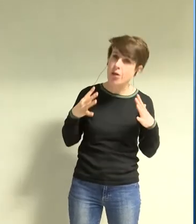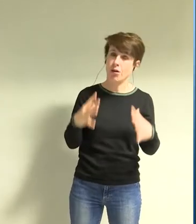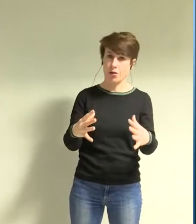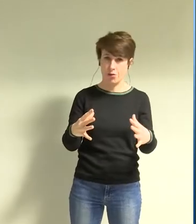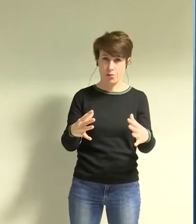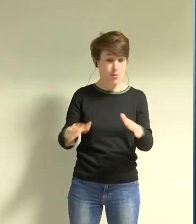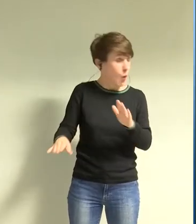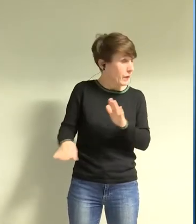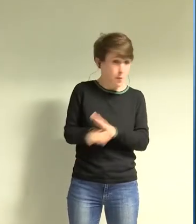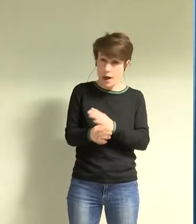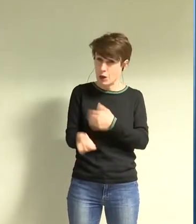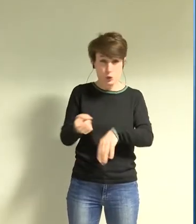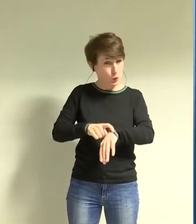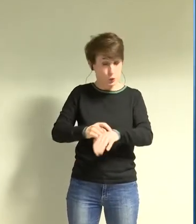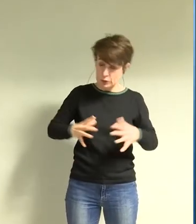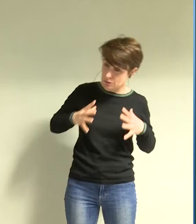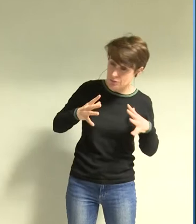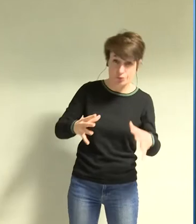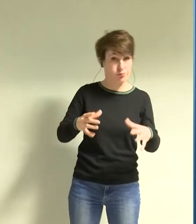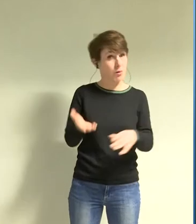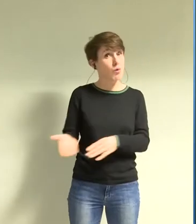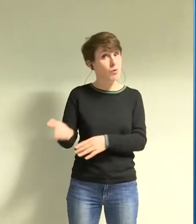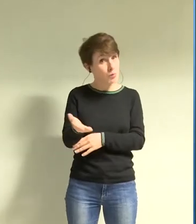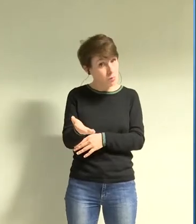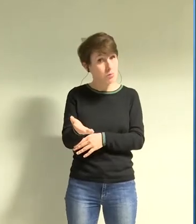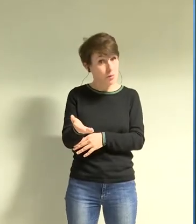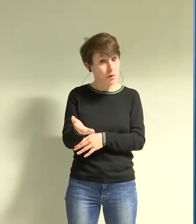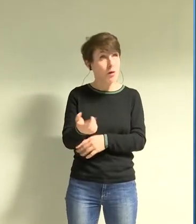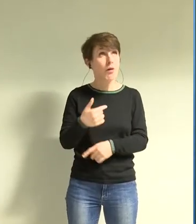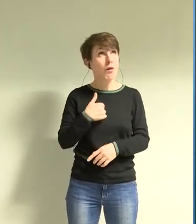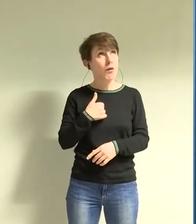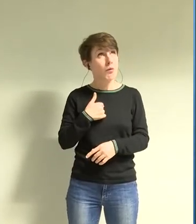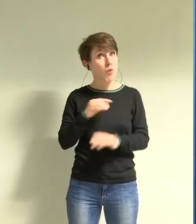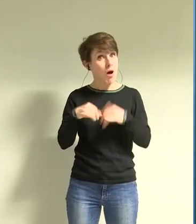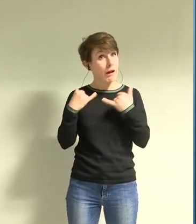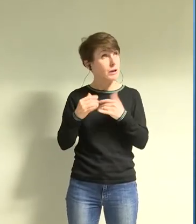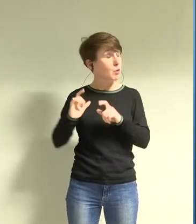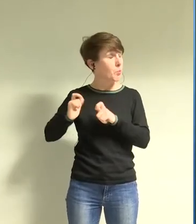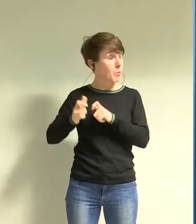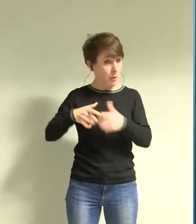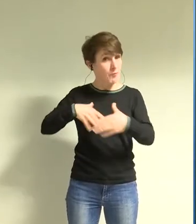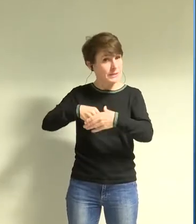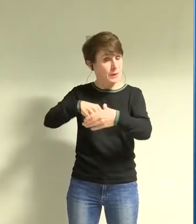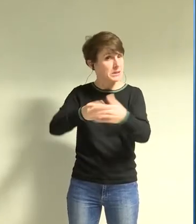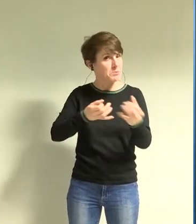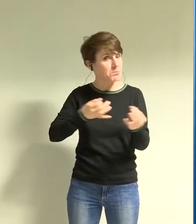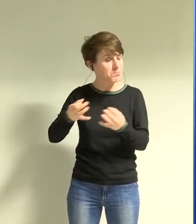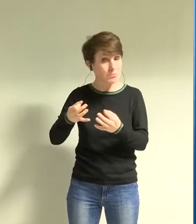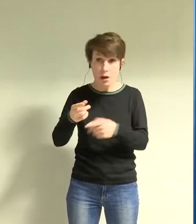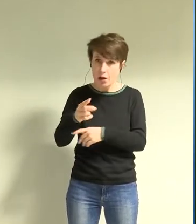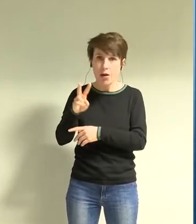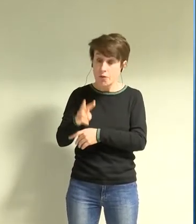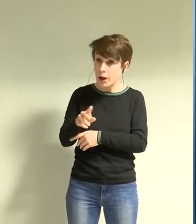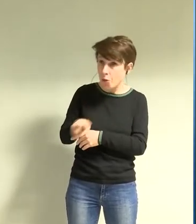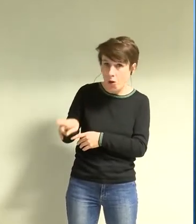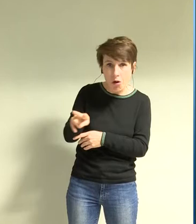sauvegarde de façon très forte j'ai participé à quasiment l'ensemble des réunions et c'est un vrai investissement en temps